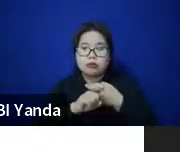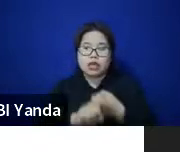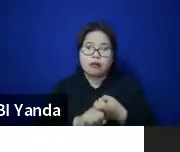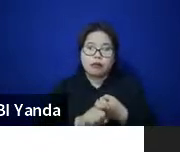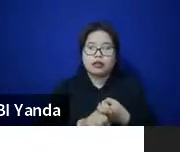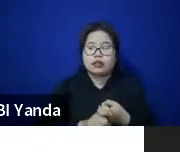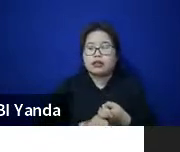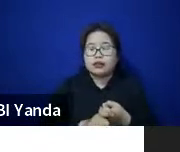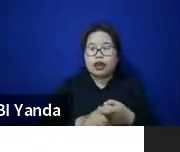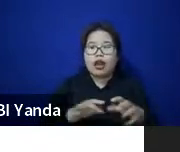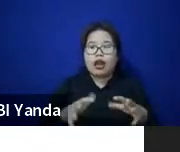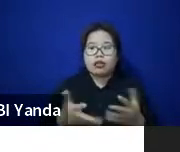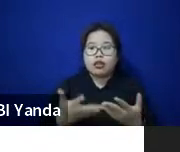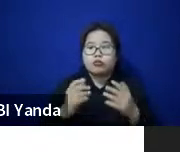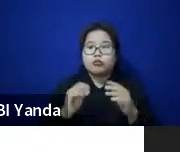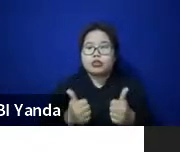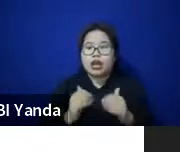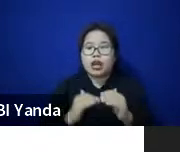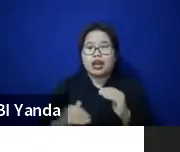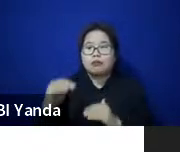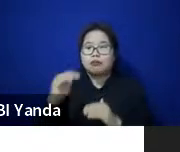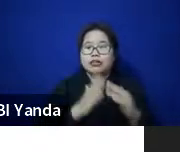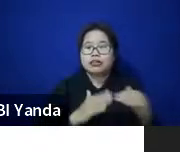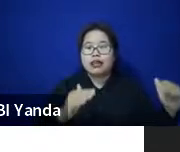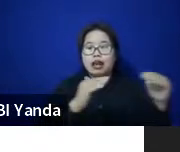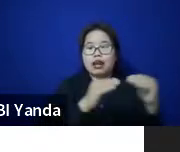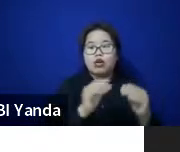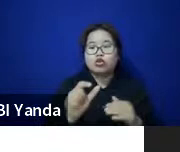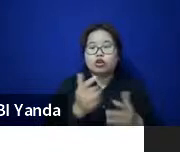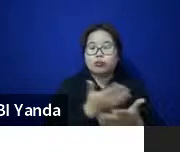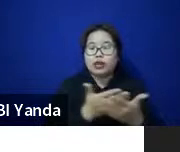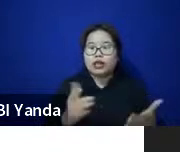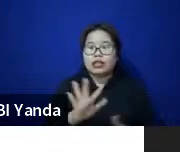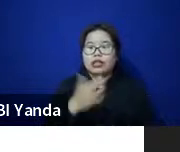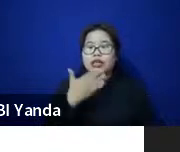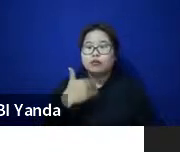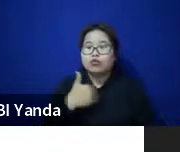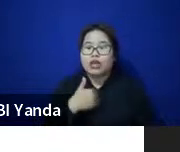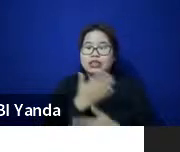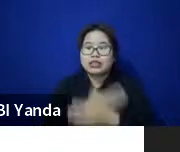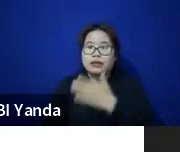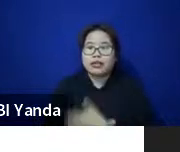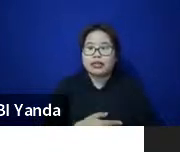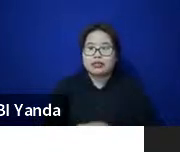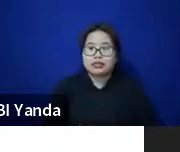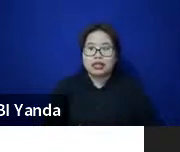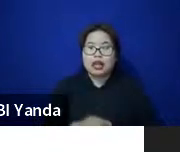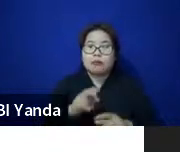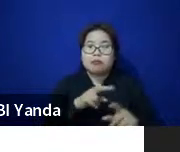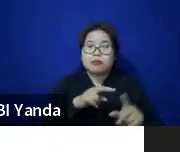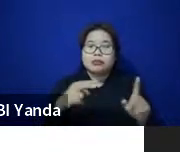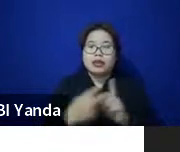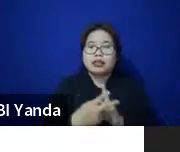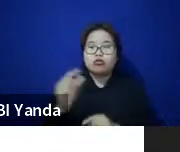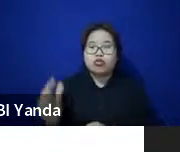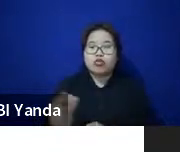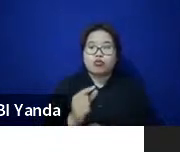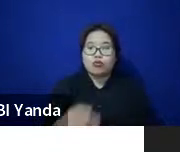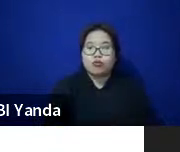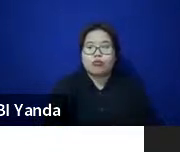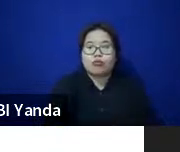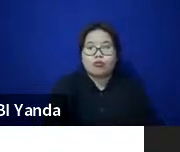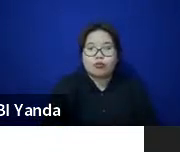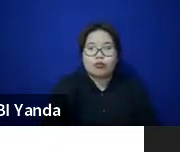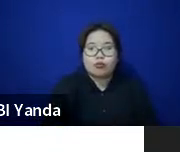dan lebih setara dengan mereka yang tidak memiliki disabilitas gitu ya. Persepsi umum yang kami dapatkan